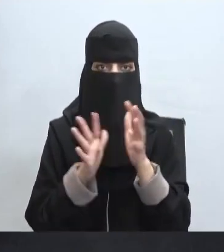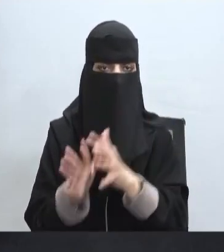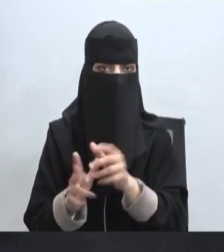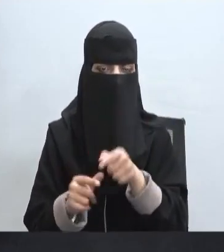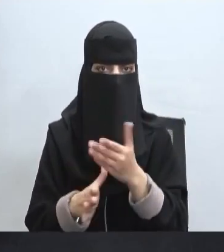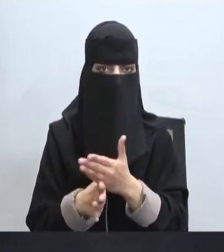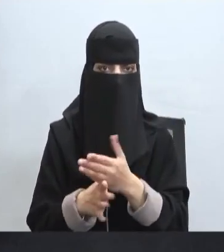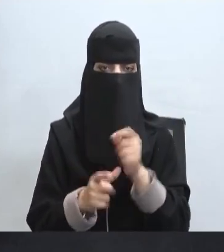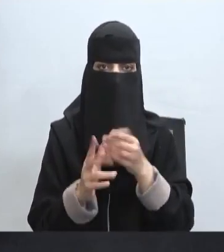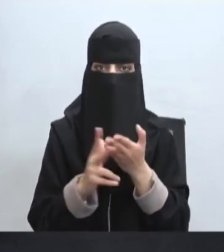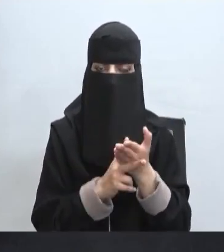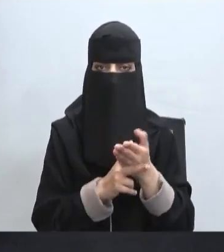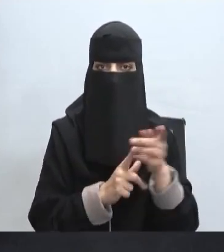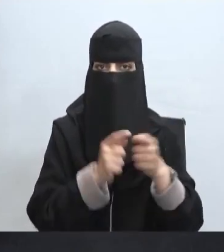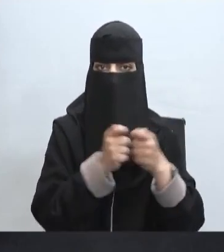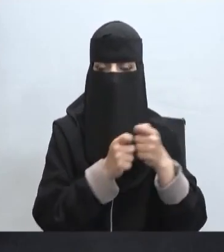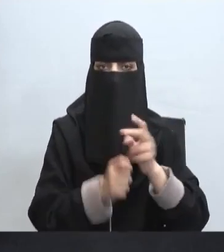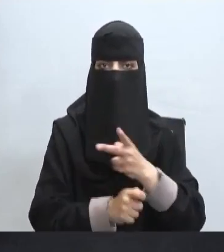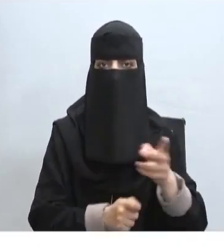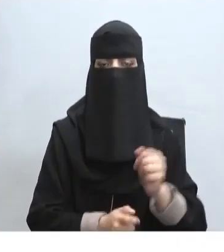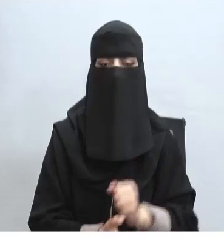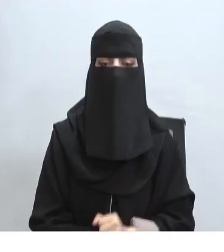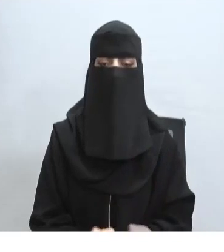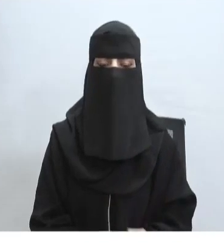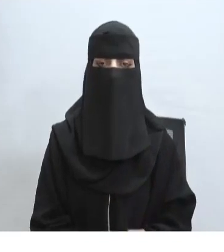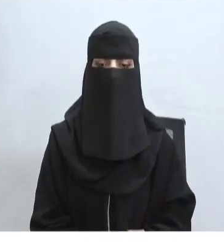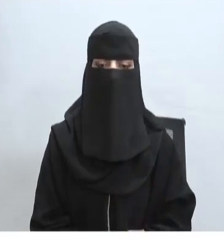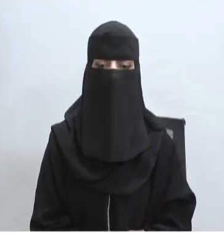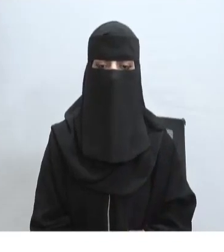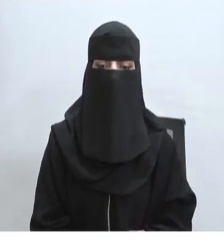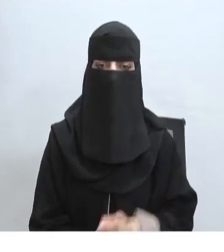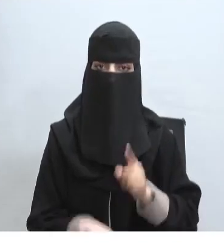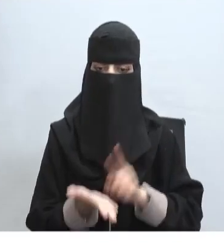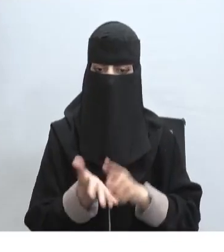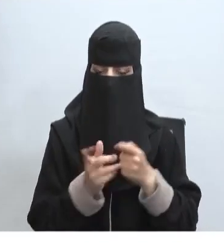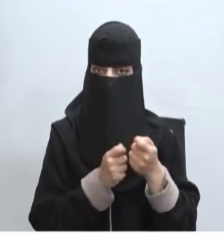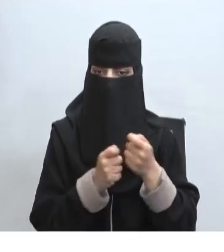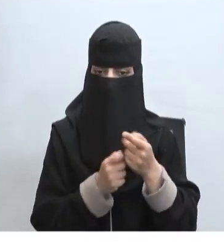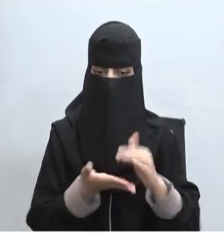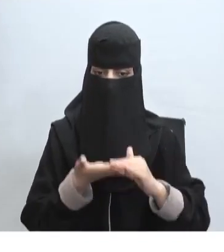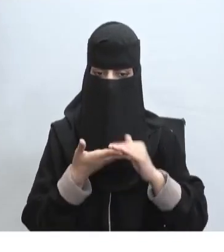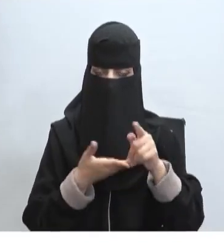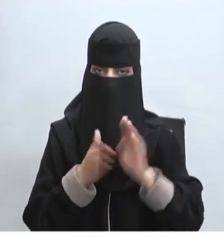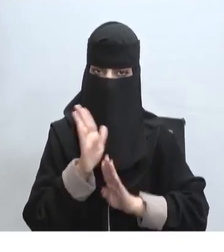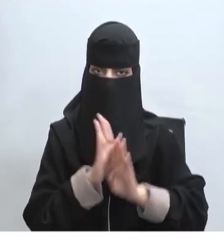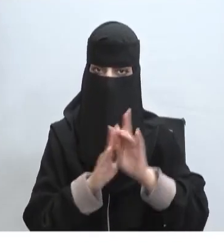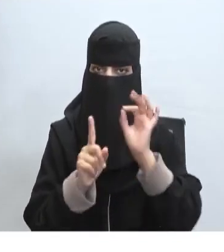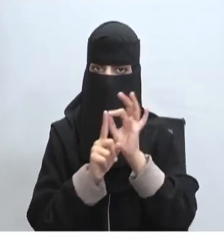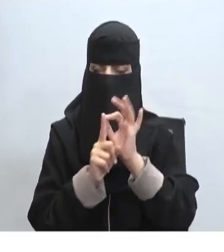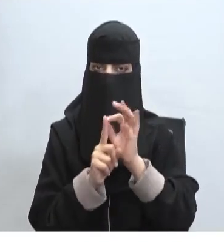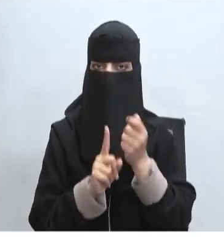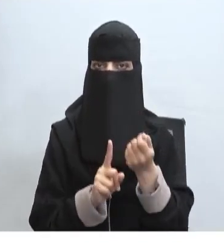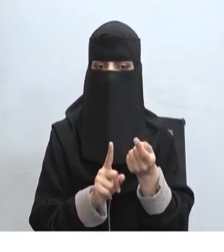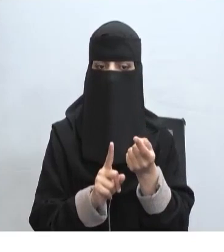لديك من خلال الاستثمارات المختلفه ان الاستثمار يساعدك في تحقيق اهدافك